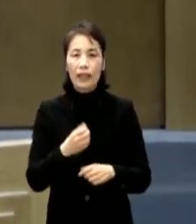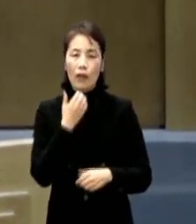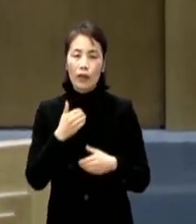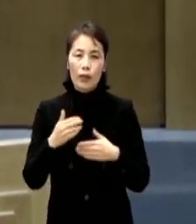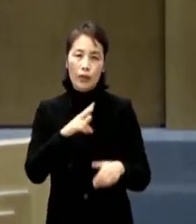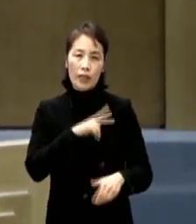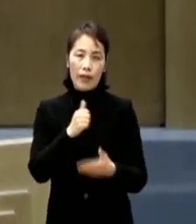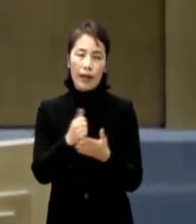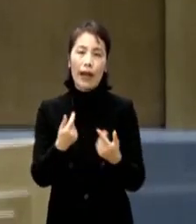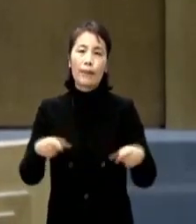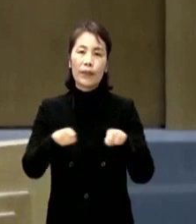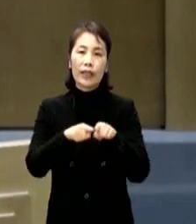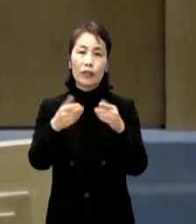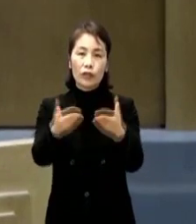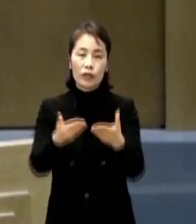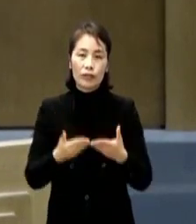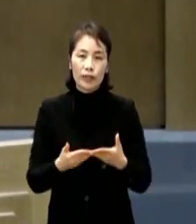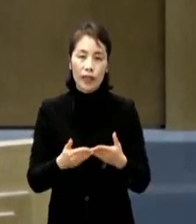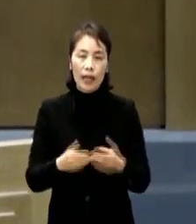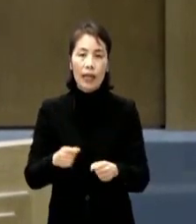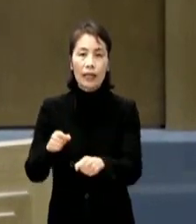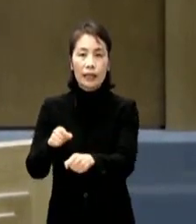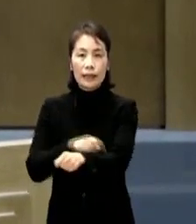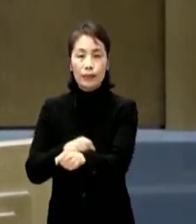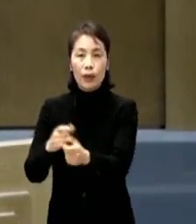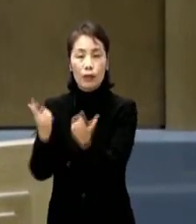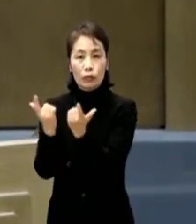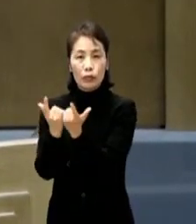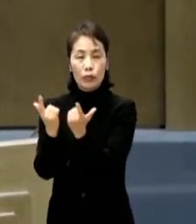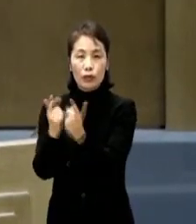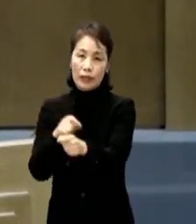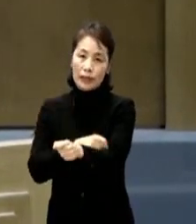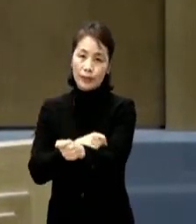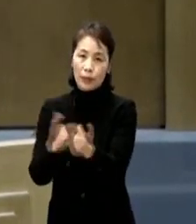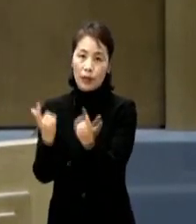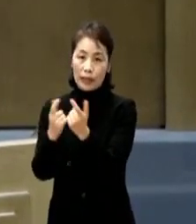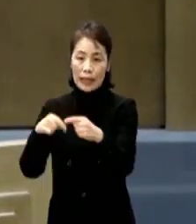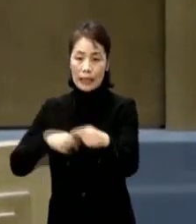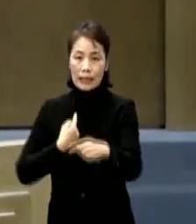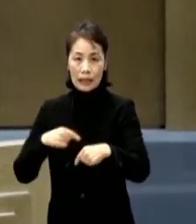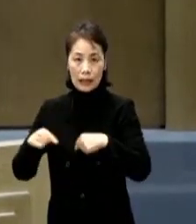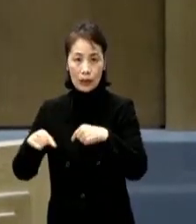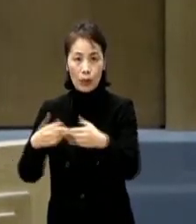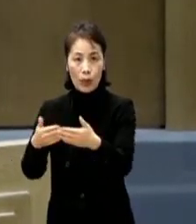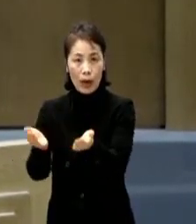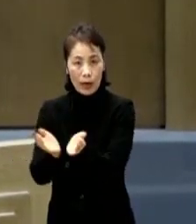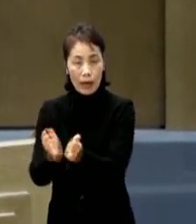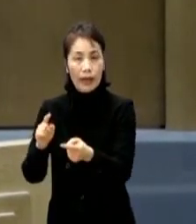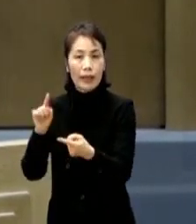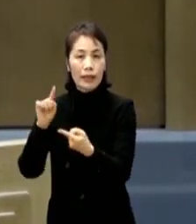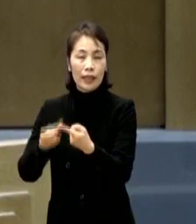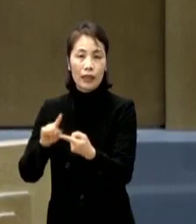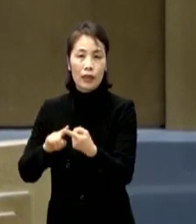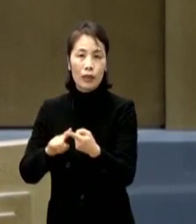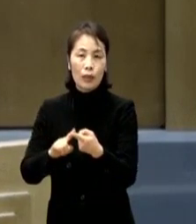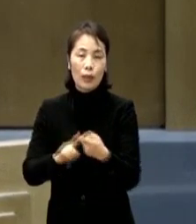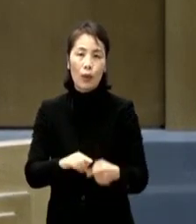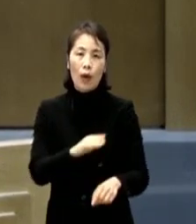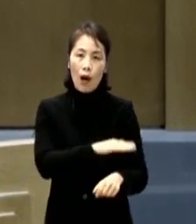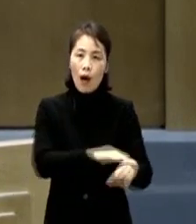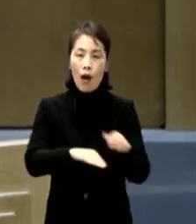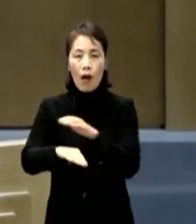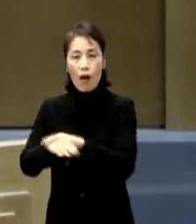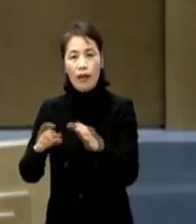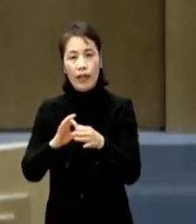주셨습니다. 경기 북부특별자치도 설치에 관련해서도 도의회는 여야 구분 없이